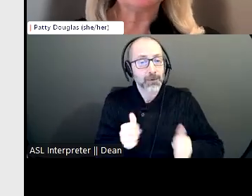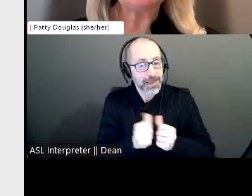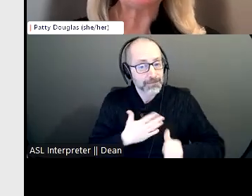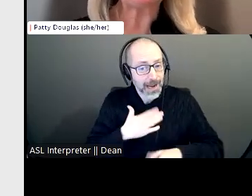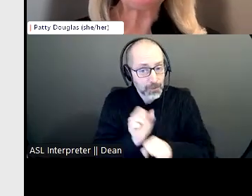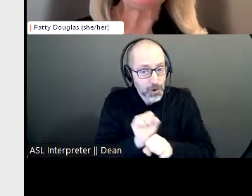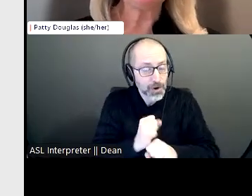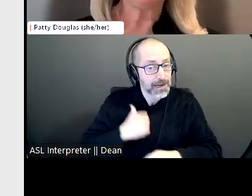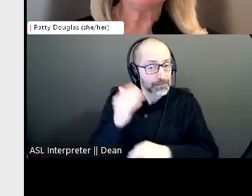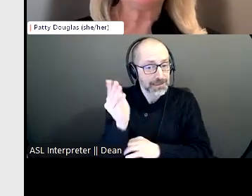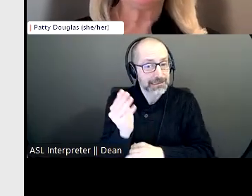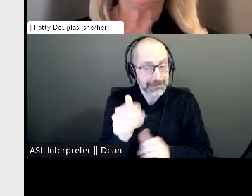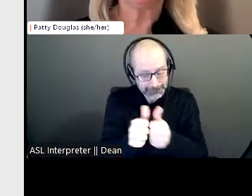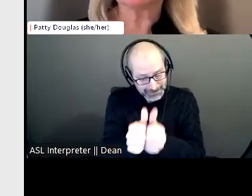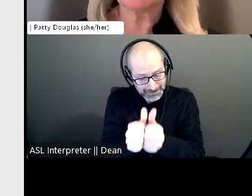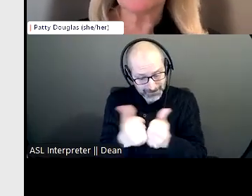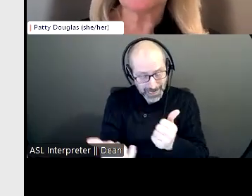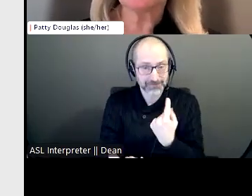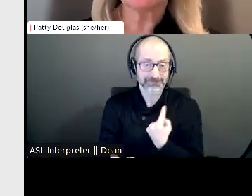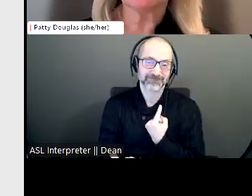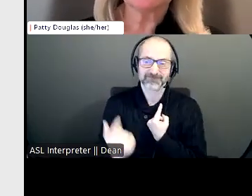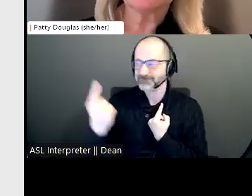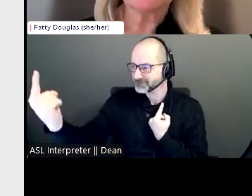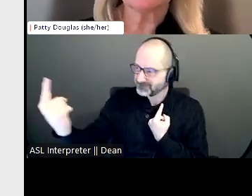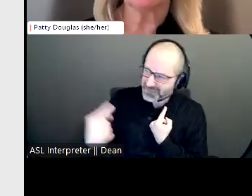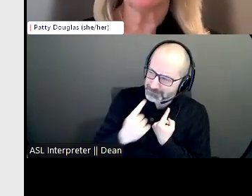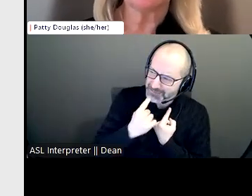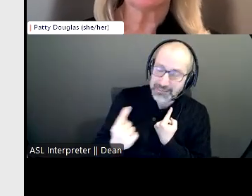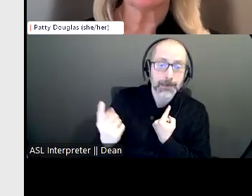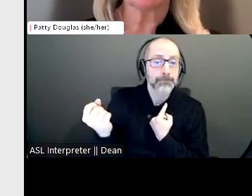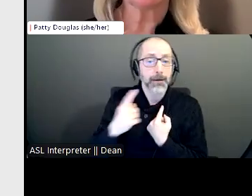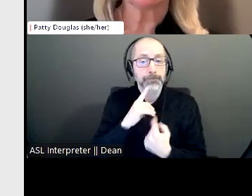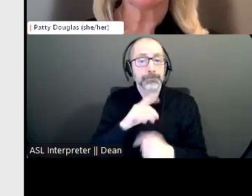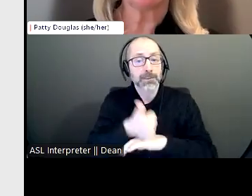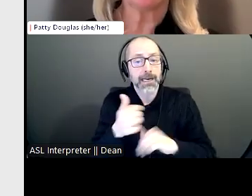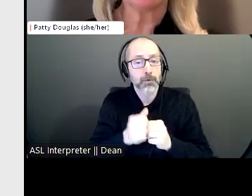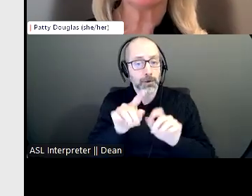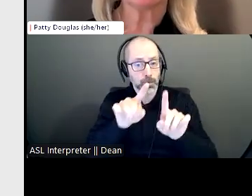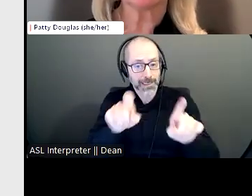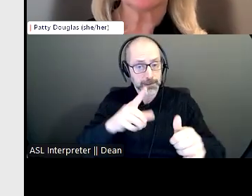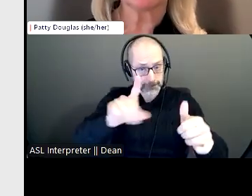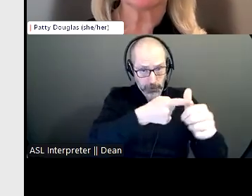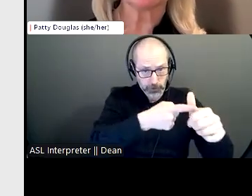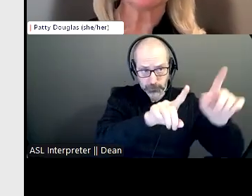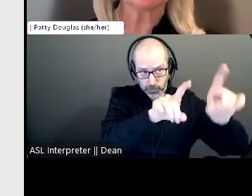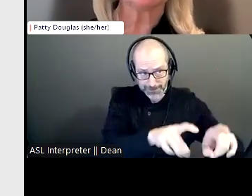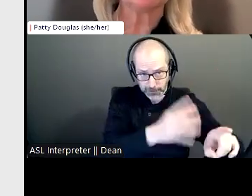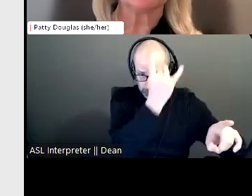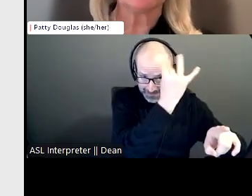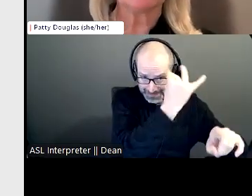beaucoup dans mes présentations, dans mon travail. Mais il y a des questions de réflexion